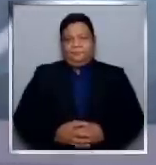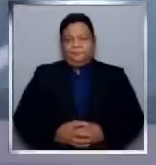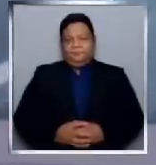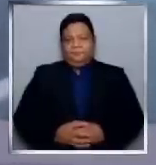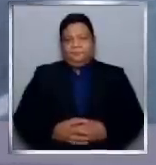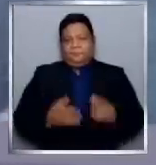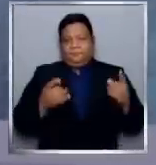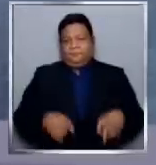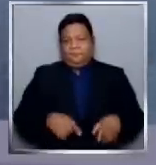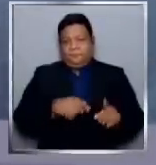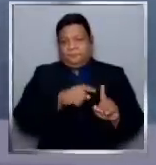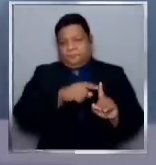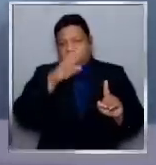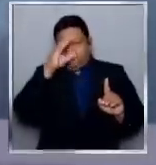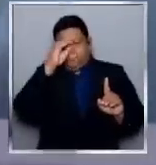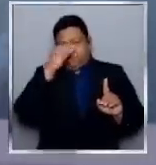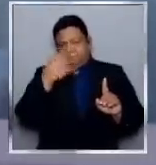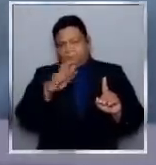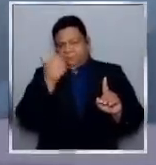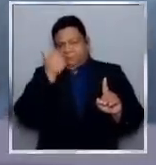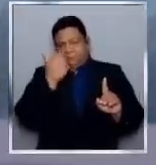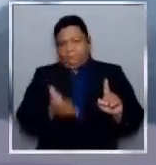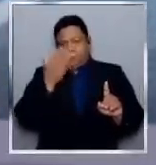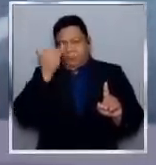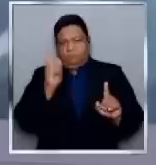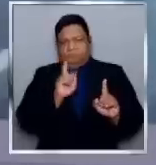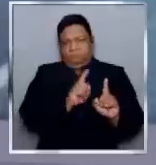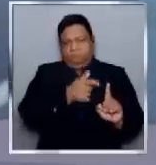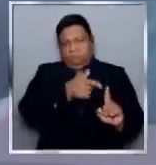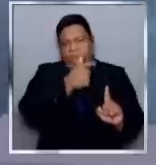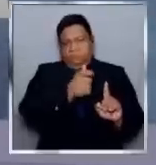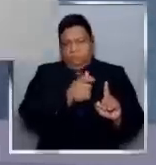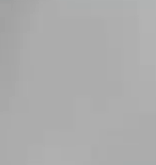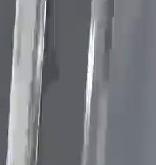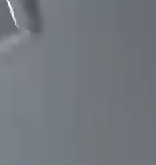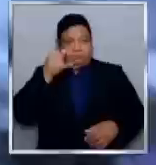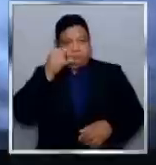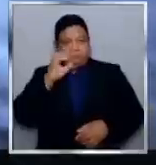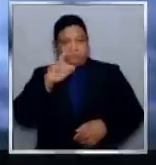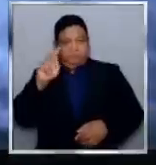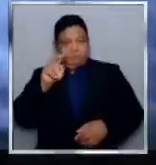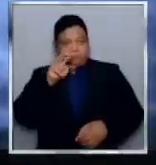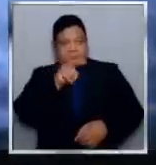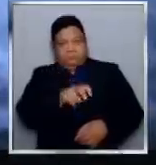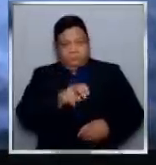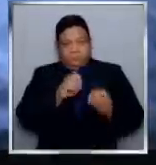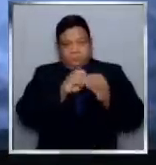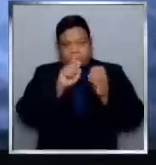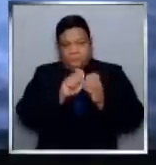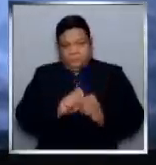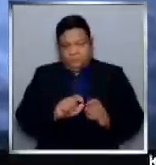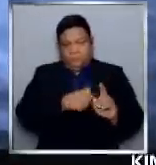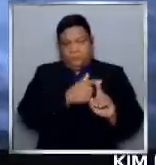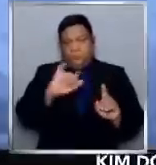ng malapitang pagbaril sa kanya. Ang nahulikam na pagpaslang, tinutukan ni Jonathan Andal. Masdan maigi ang